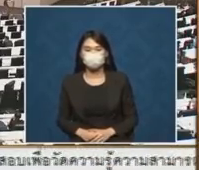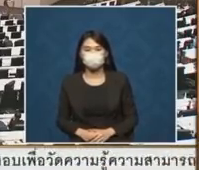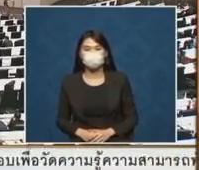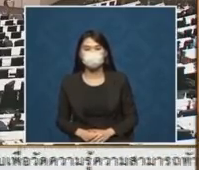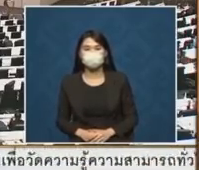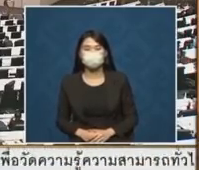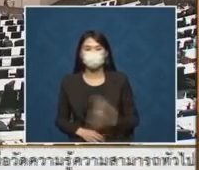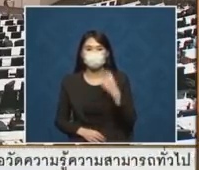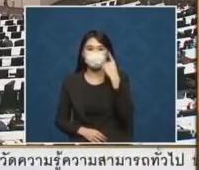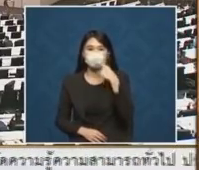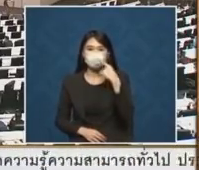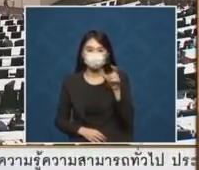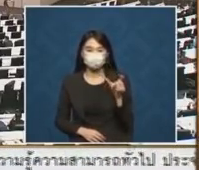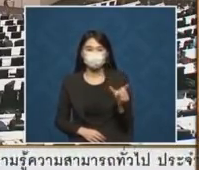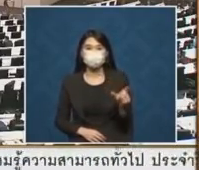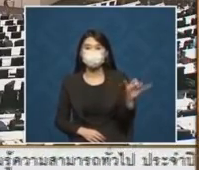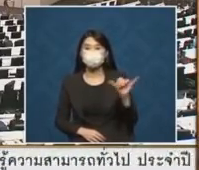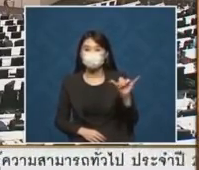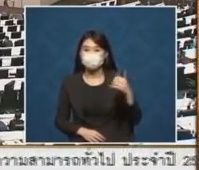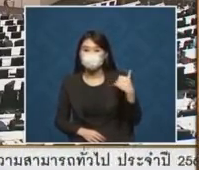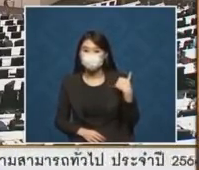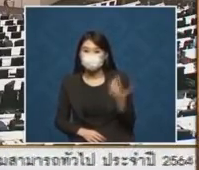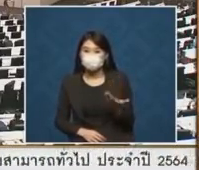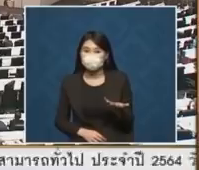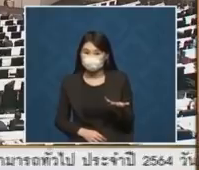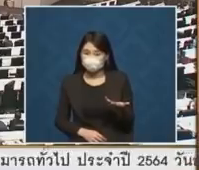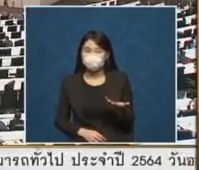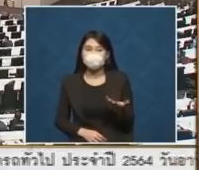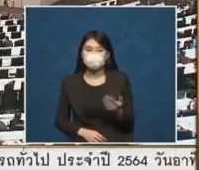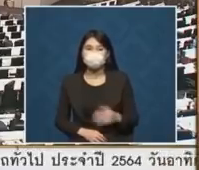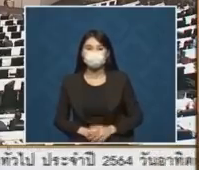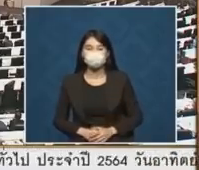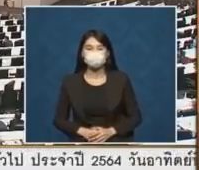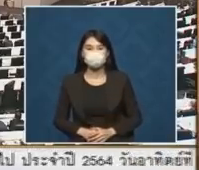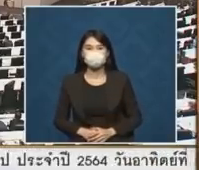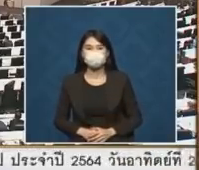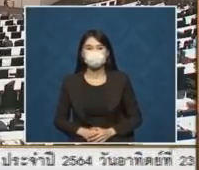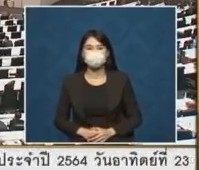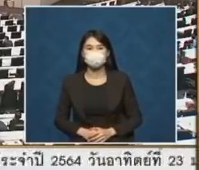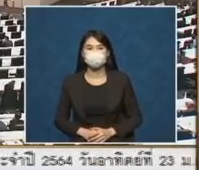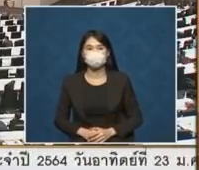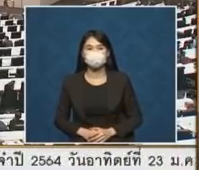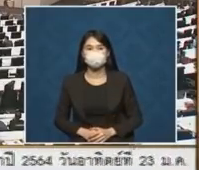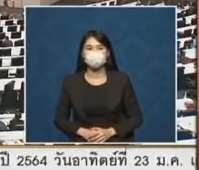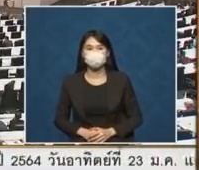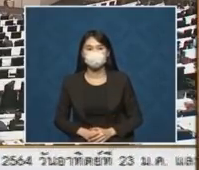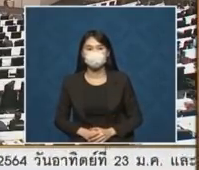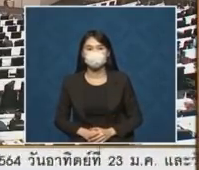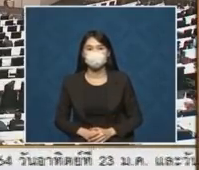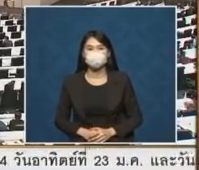ของสสทุกคนแล้วสั่งพักการประชุม30นาที เปิดไปแบบเปิด